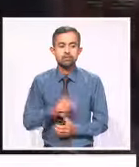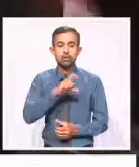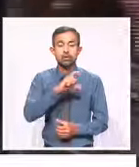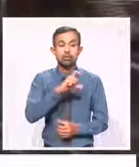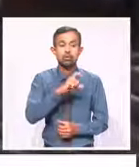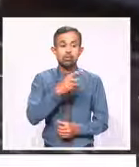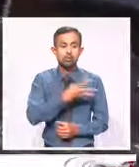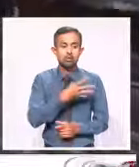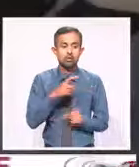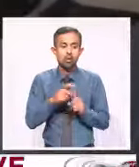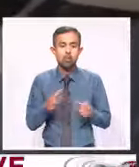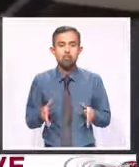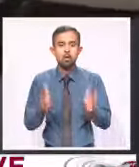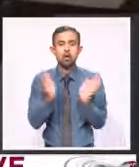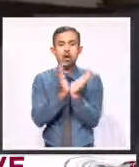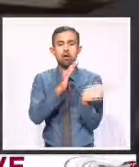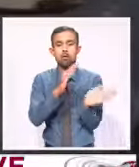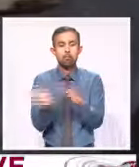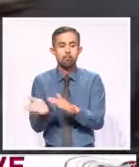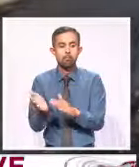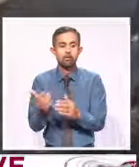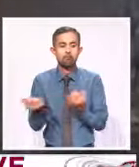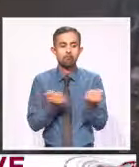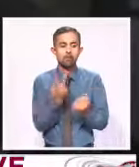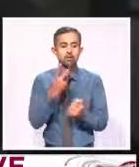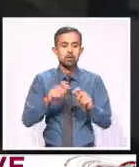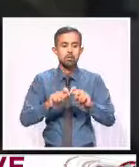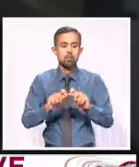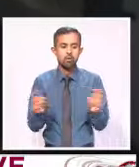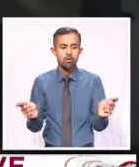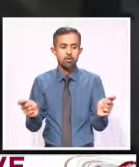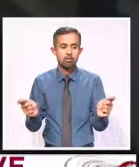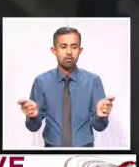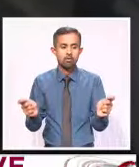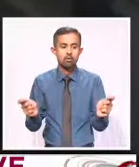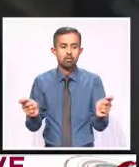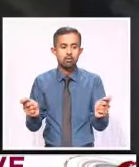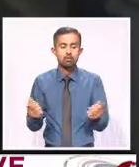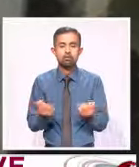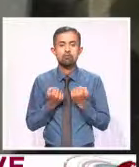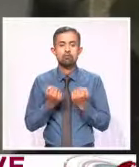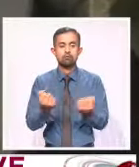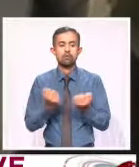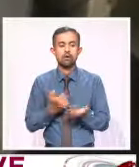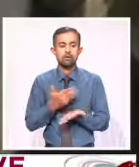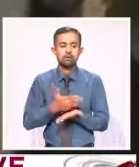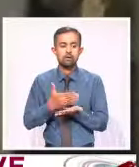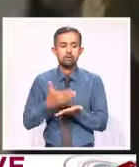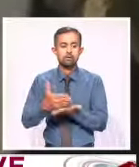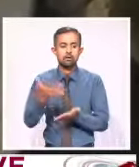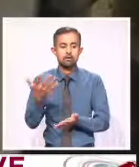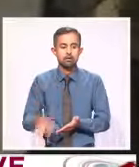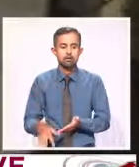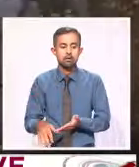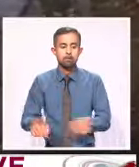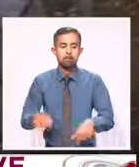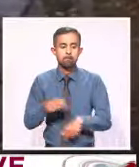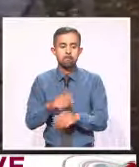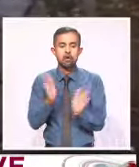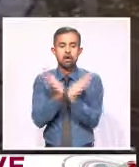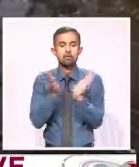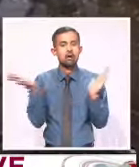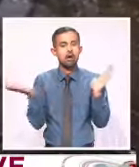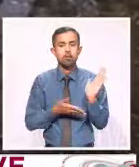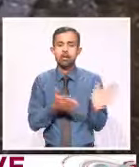කොල්ලුපිටියේ ඩුප්ලිකේෂන් පාරේදී ගසක් කඩා වැටීමෙන් වාහන දෙකකට අලහභහානි සිදු වුණා. එම නිසා ගමනාගමනයට බාධා එල්ල වූ අතර මේ වන විට ගස